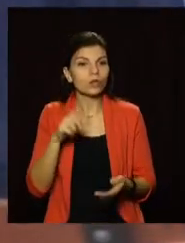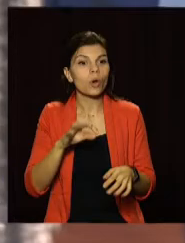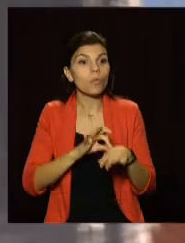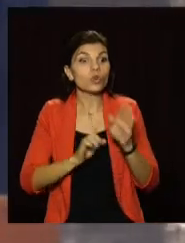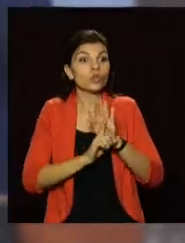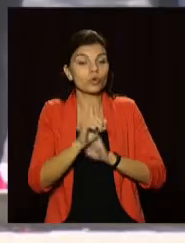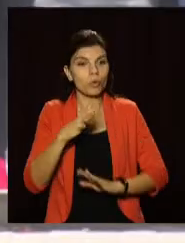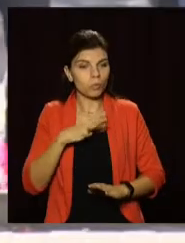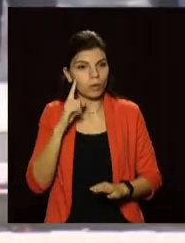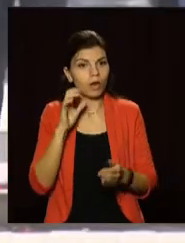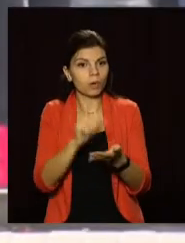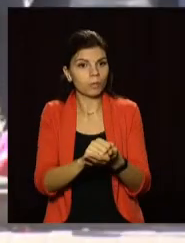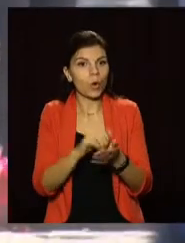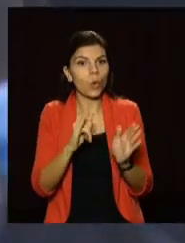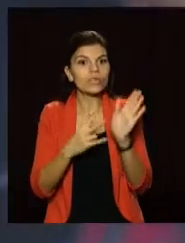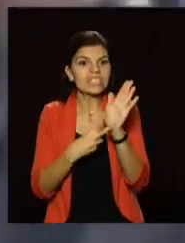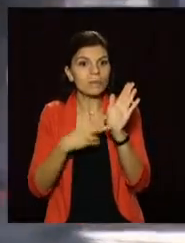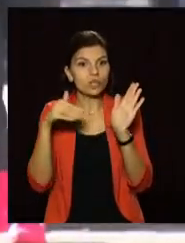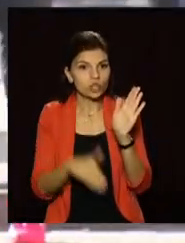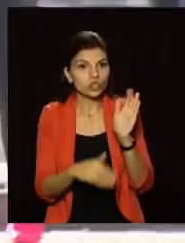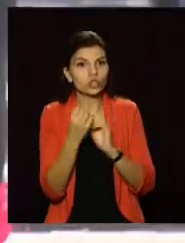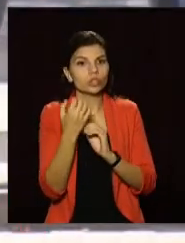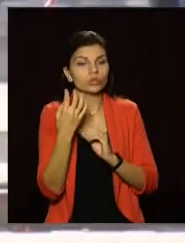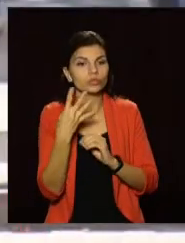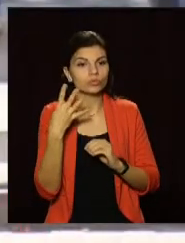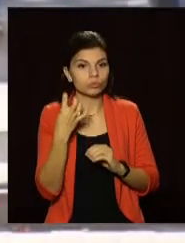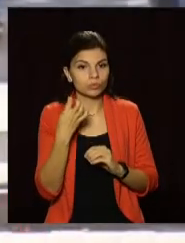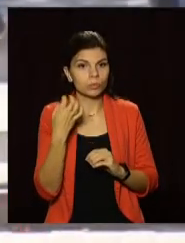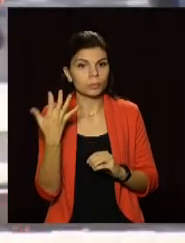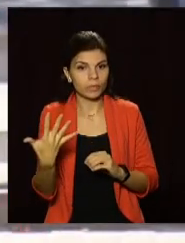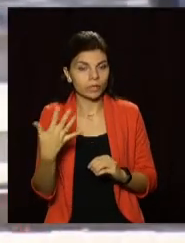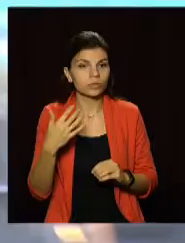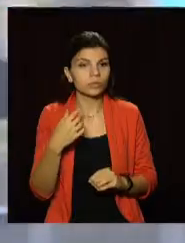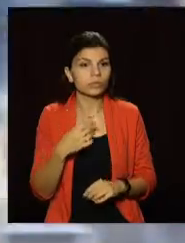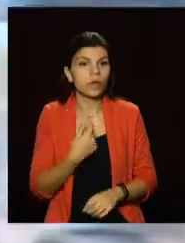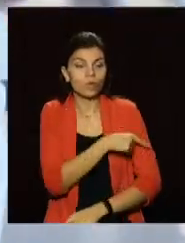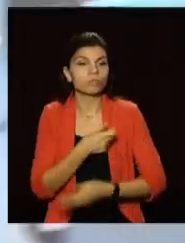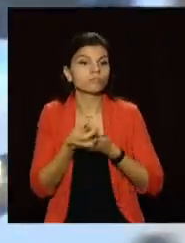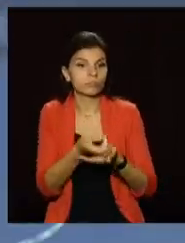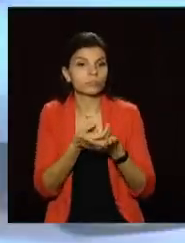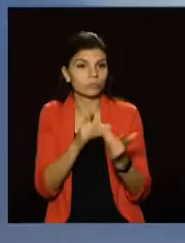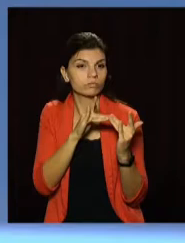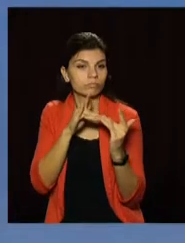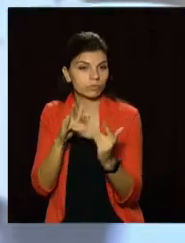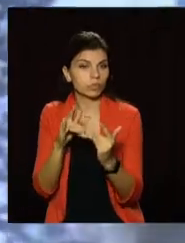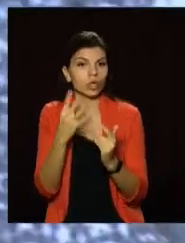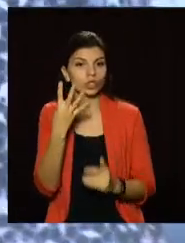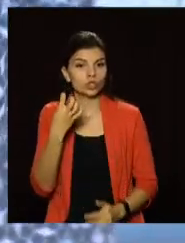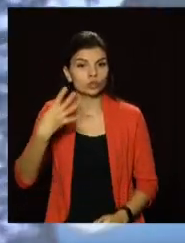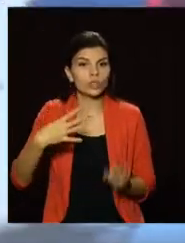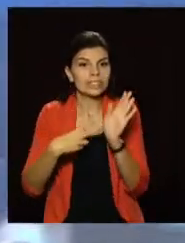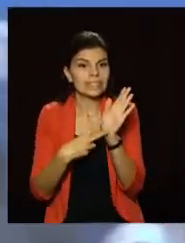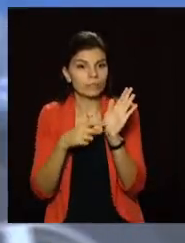епідемії діагностували коронавірус у 7405 осіб. На стаціонарному лікуванні у Дніпрі зараз